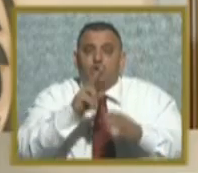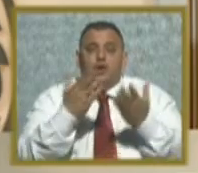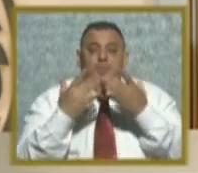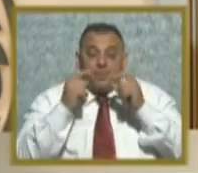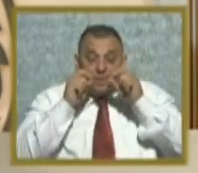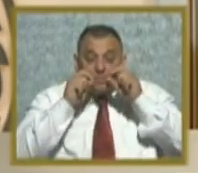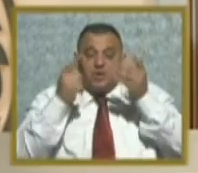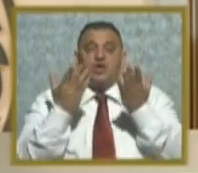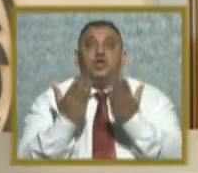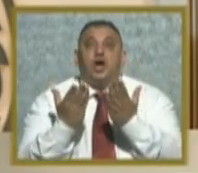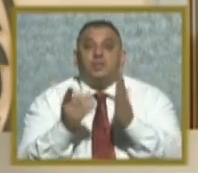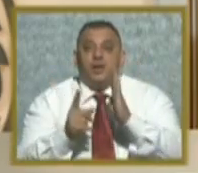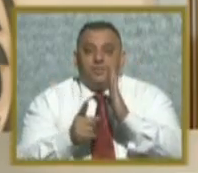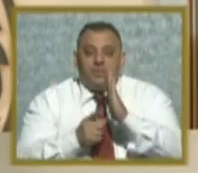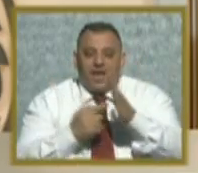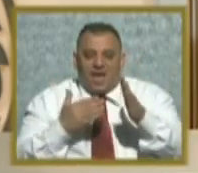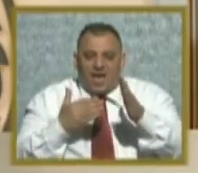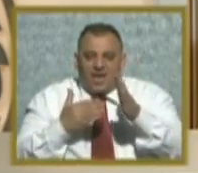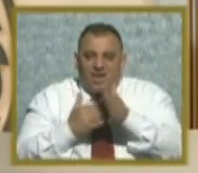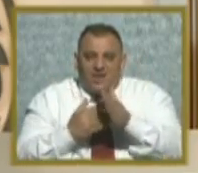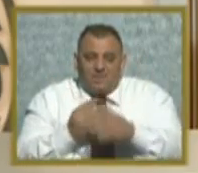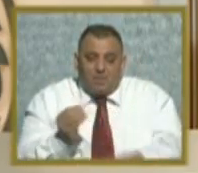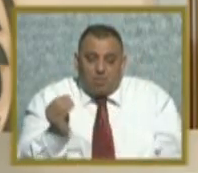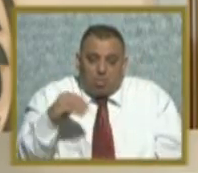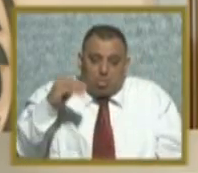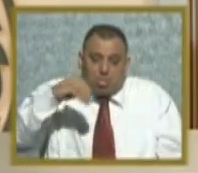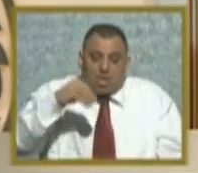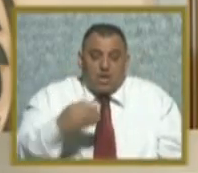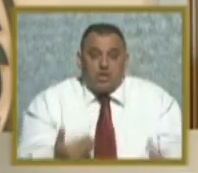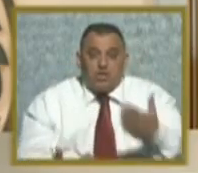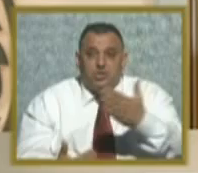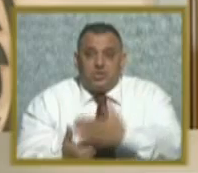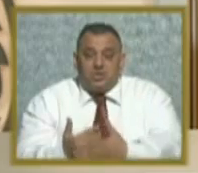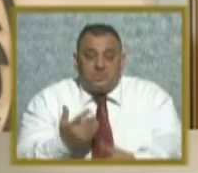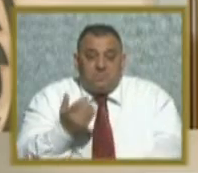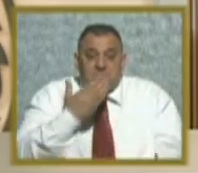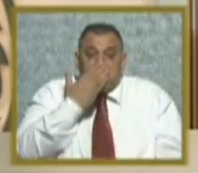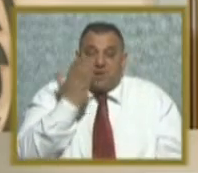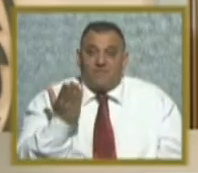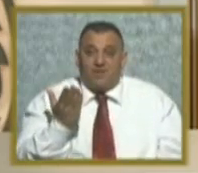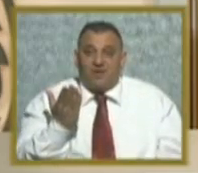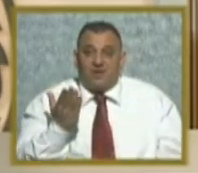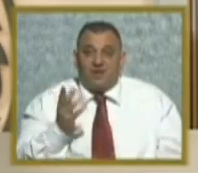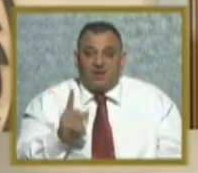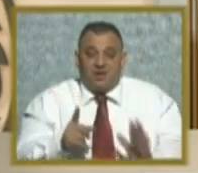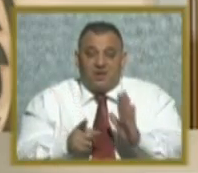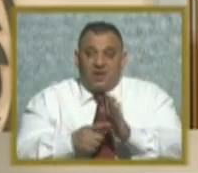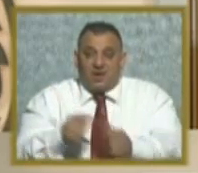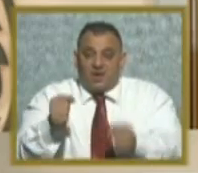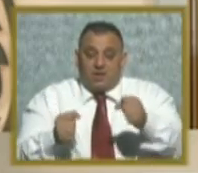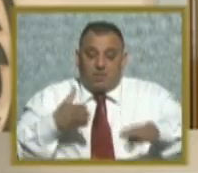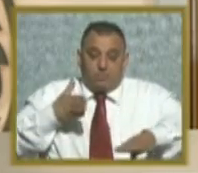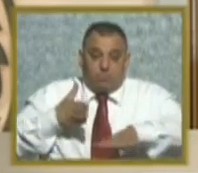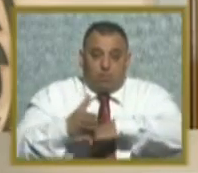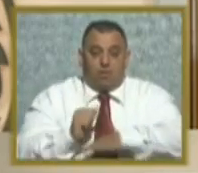يبصرنا وإياكم، للأسف الآن دخلت عادات على الناس ما أدري من أين جاءت. الآن بعض الناس إذا جاء اشترى سيارة ذبح